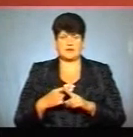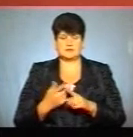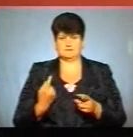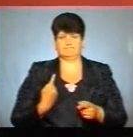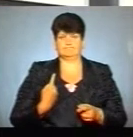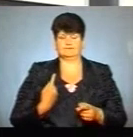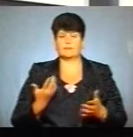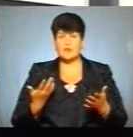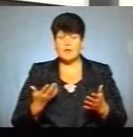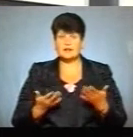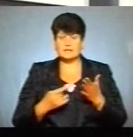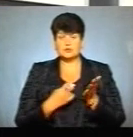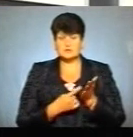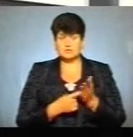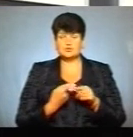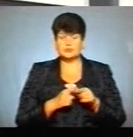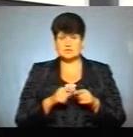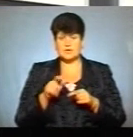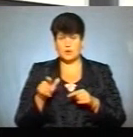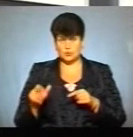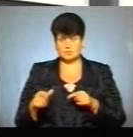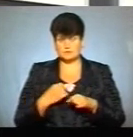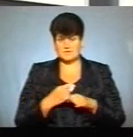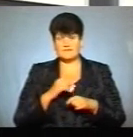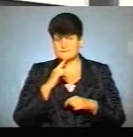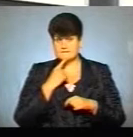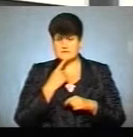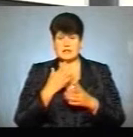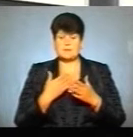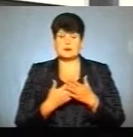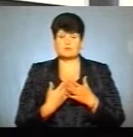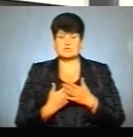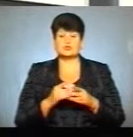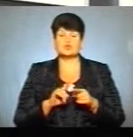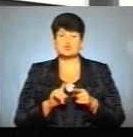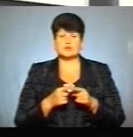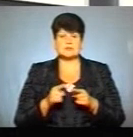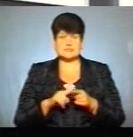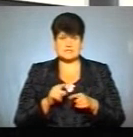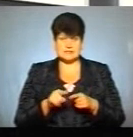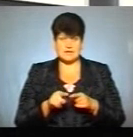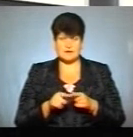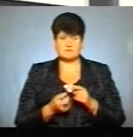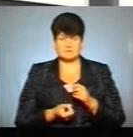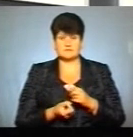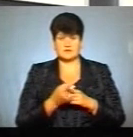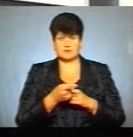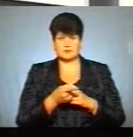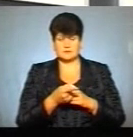Тому довести, що це людська діяльність, складно, але припустити, що це все-таки джерело запалення